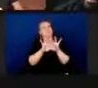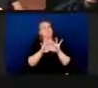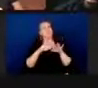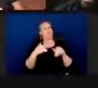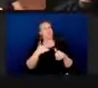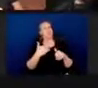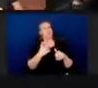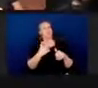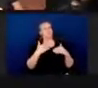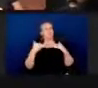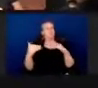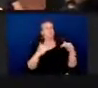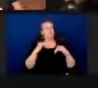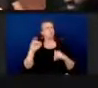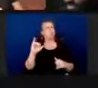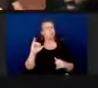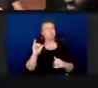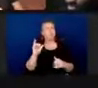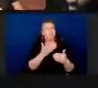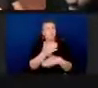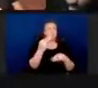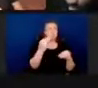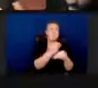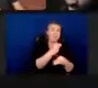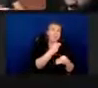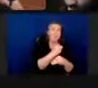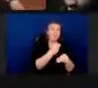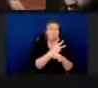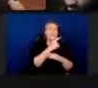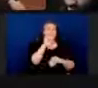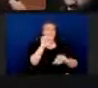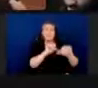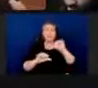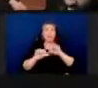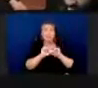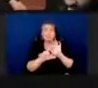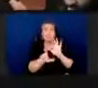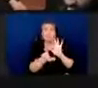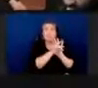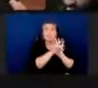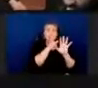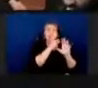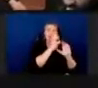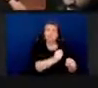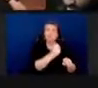tunaposhughulikia masuala ya usawa na haki,